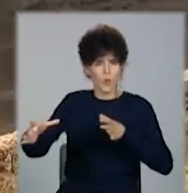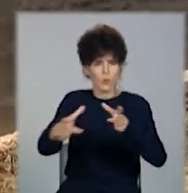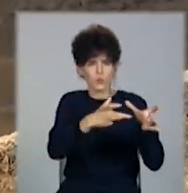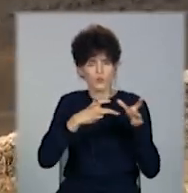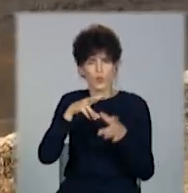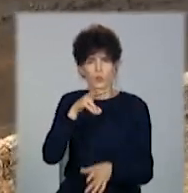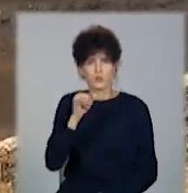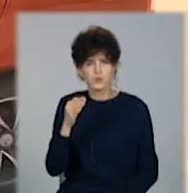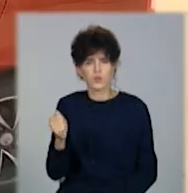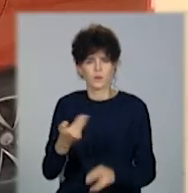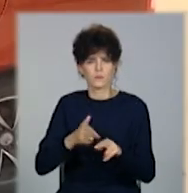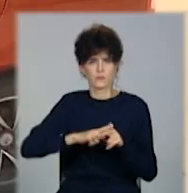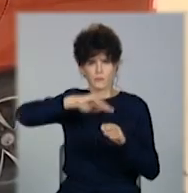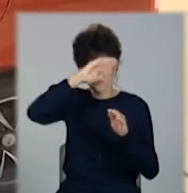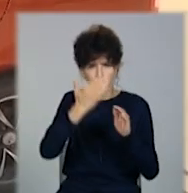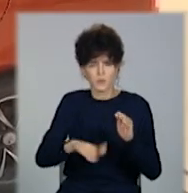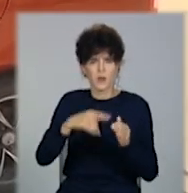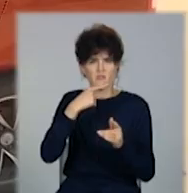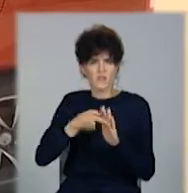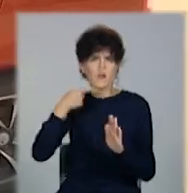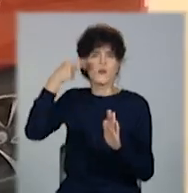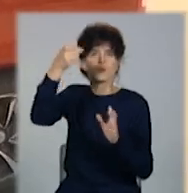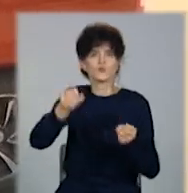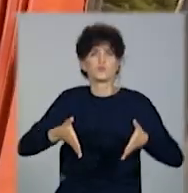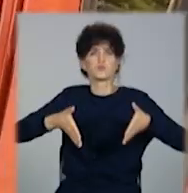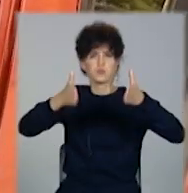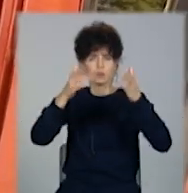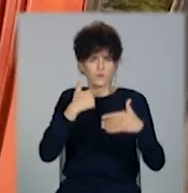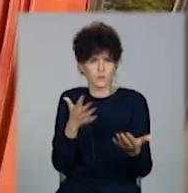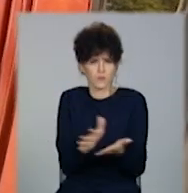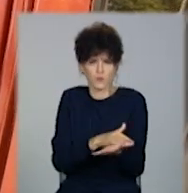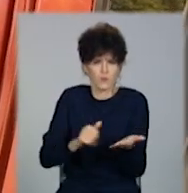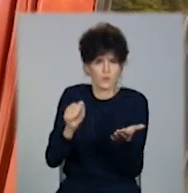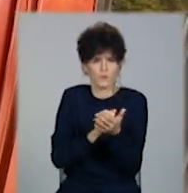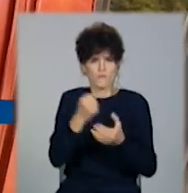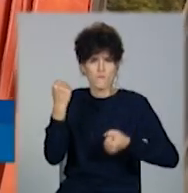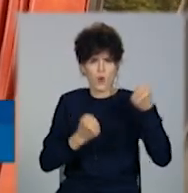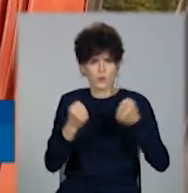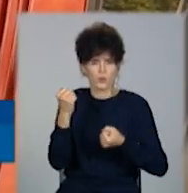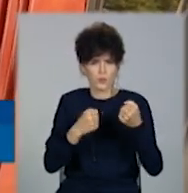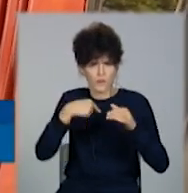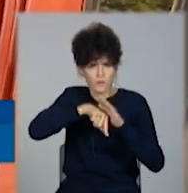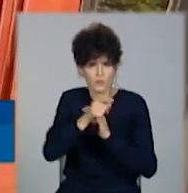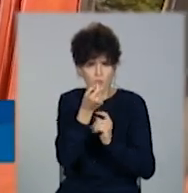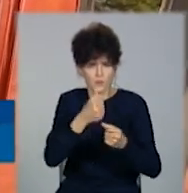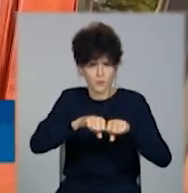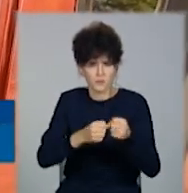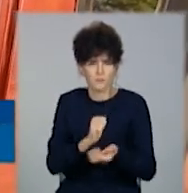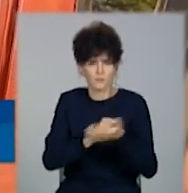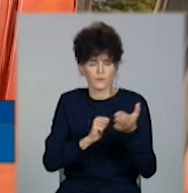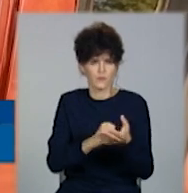вибоїни. Далі ще гірше, скаржаться водії. Ляги більші, ходове ламається. Ну, а